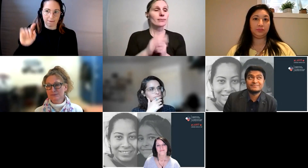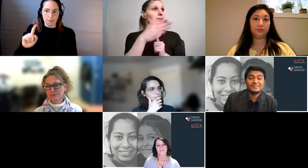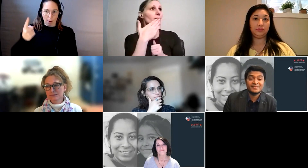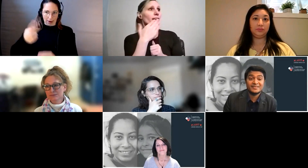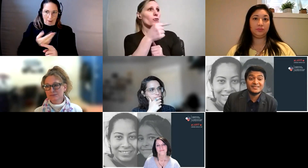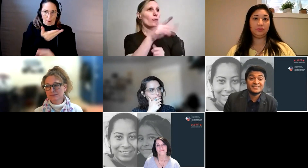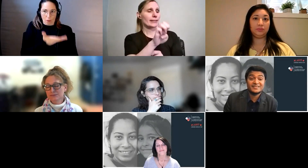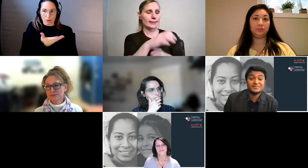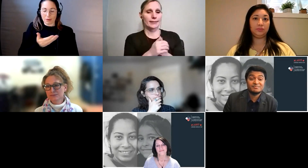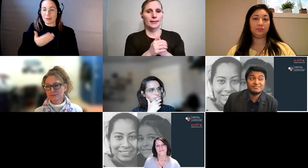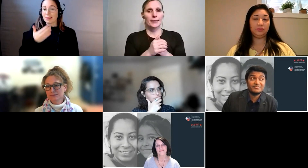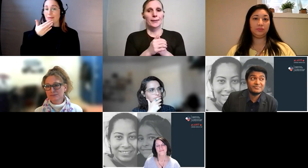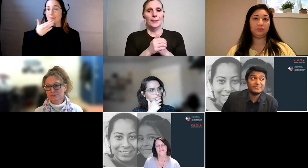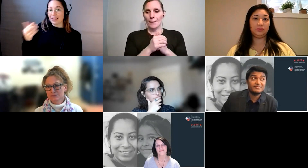Merci.